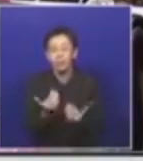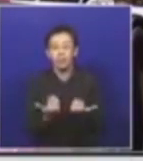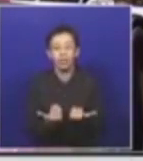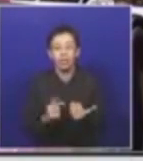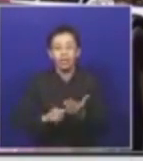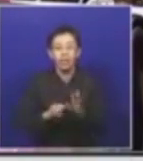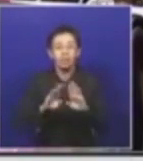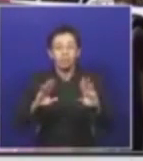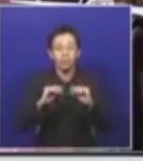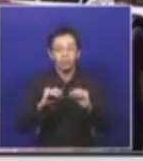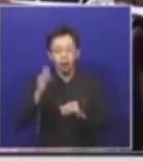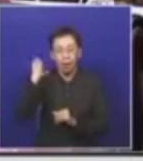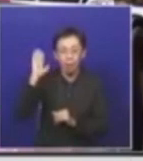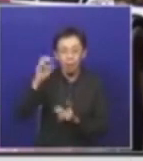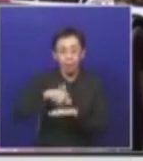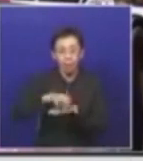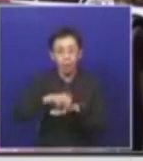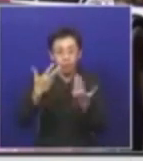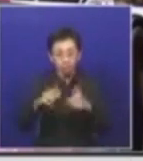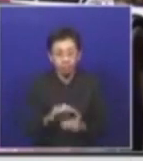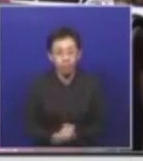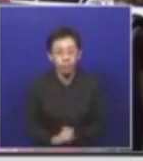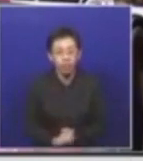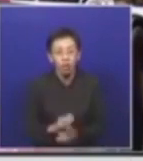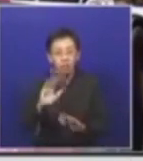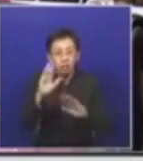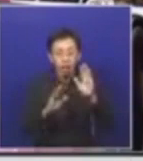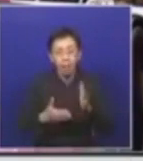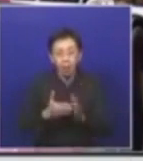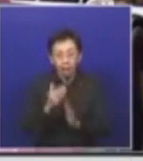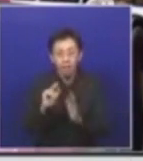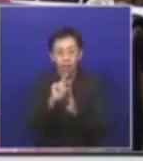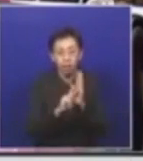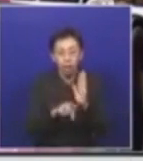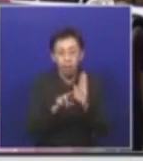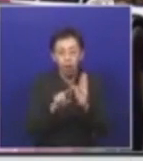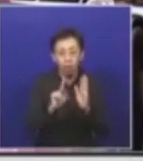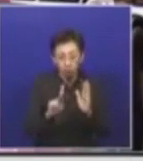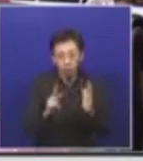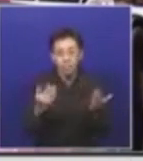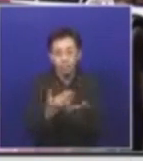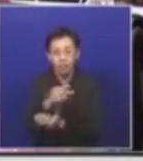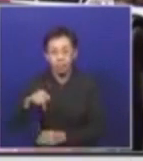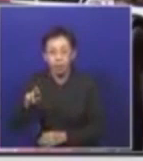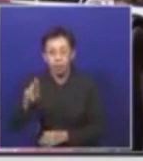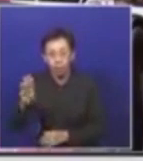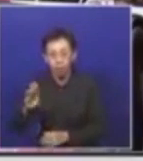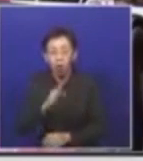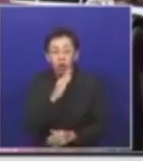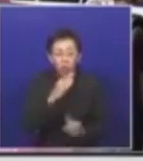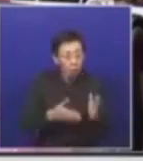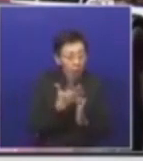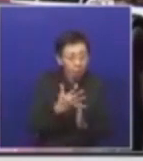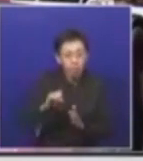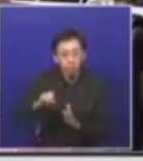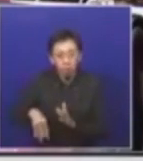ไปวันนี้อภิปรายจบถ้าผ่านพ.ร.ก.ก็จะเป็นพ.ร.บ.ถ้าไม่ผ่านตก